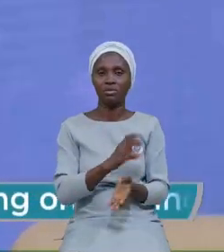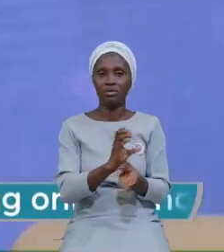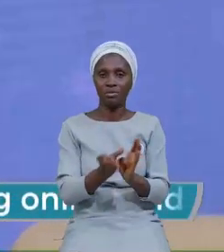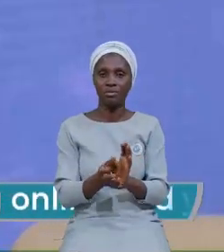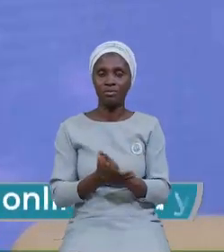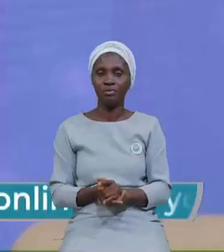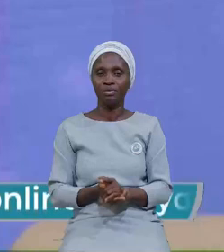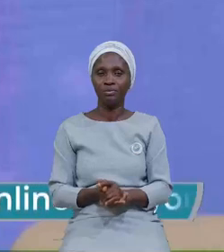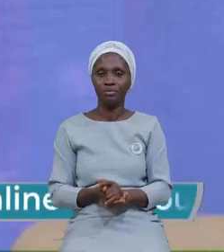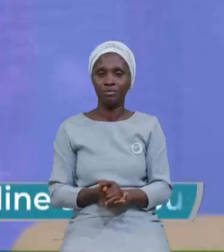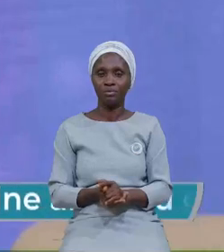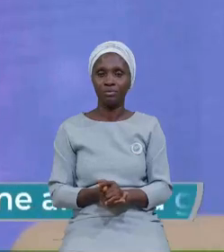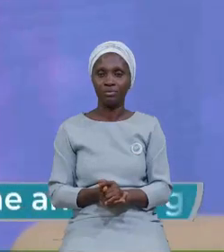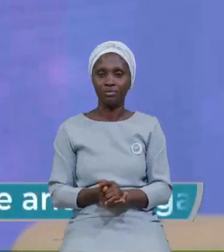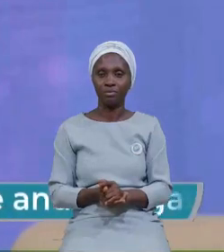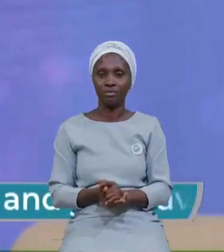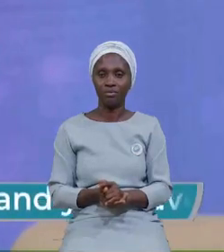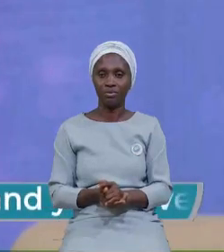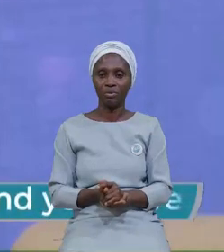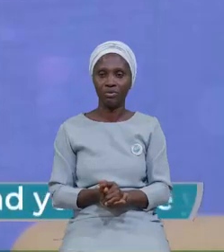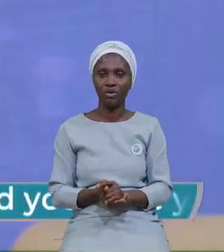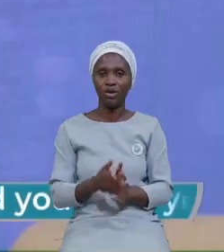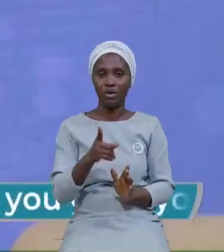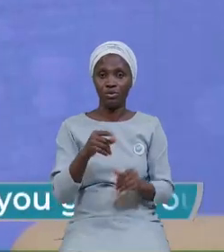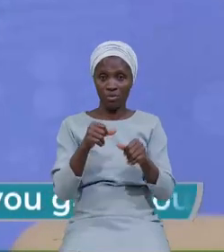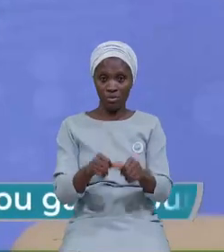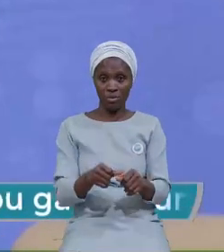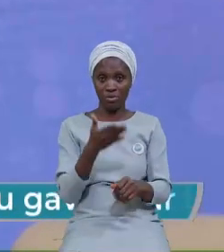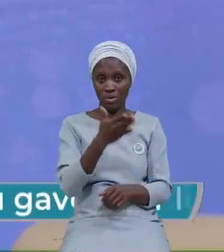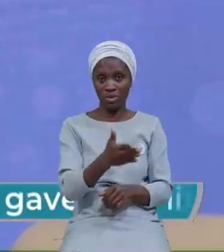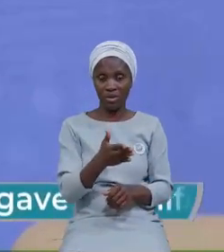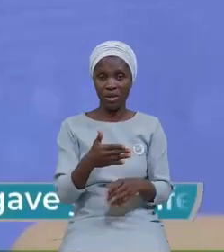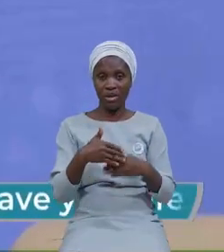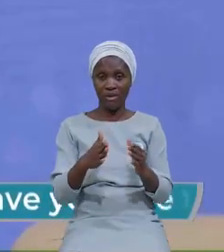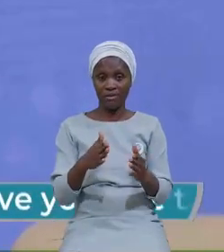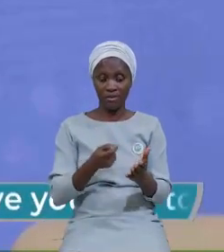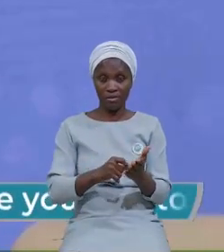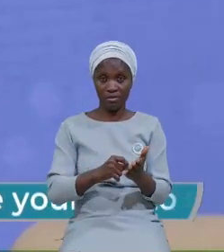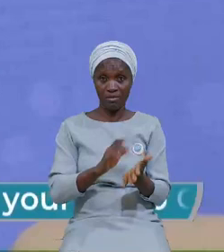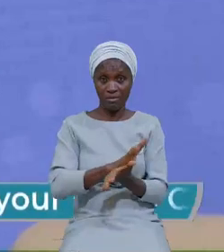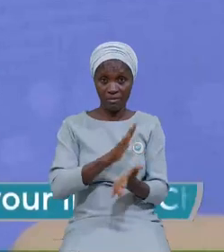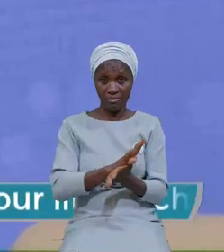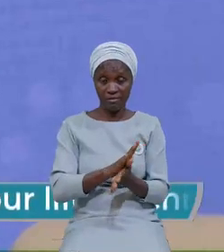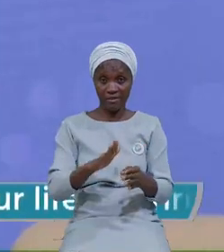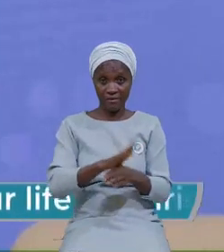et aider les si possible à remplir les formulaires les fiches de